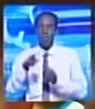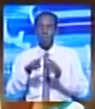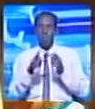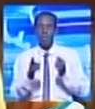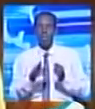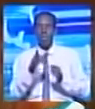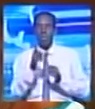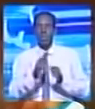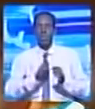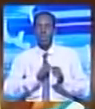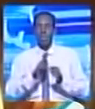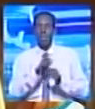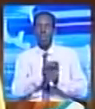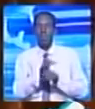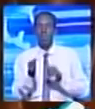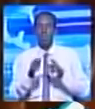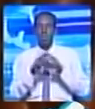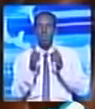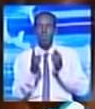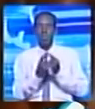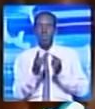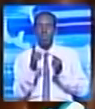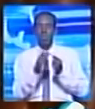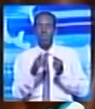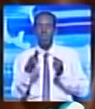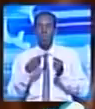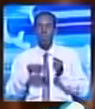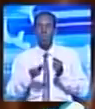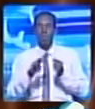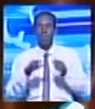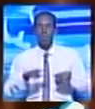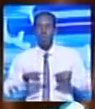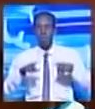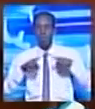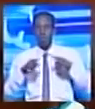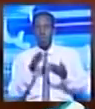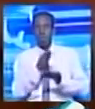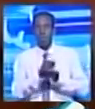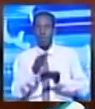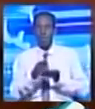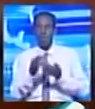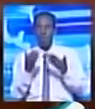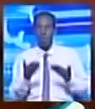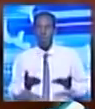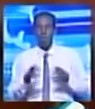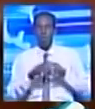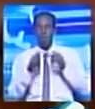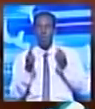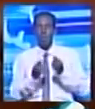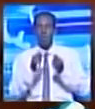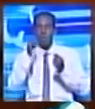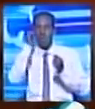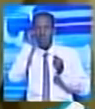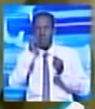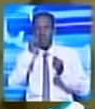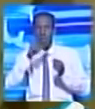Tadjoura, Abdelrad al-Hamad, et du sultan de Gobarad. Les convives ont partagé un copie-repas en présence des femmes parlementaires,